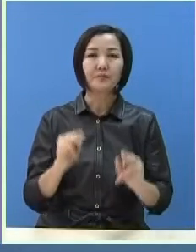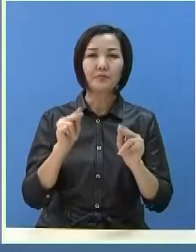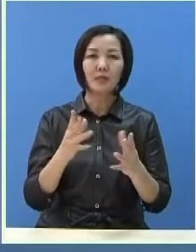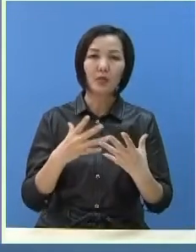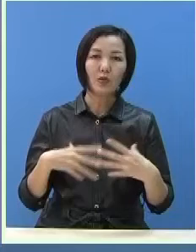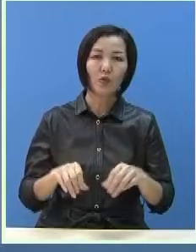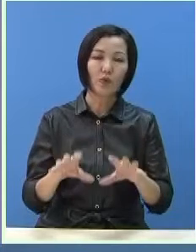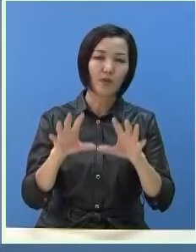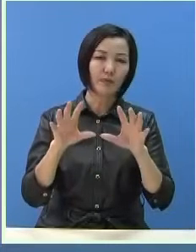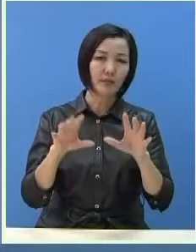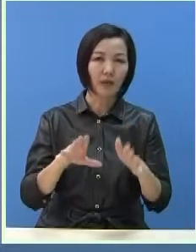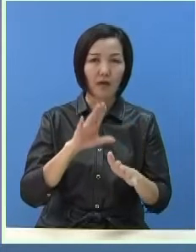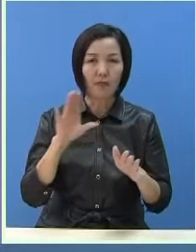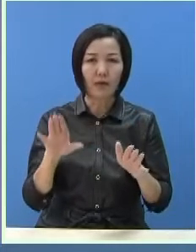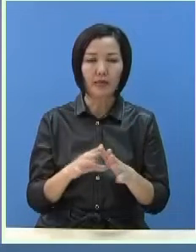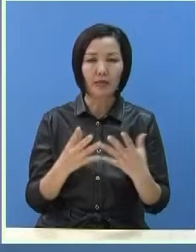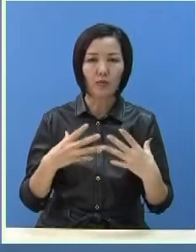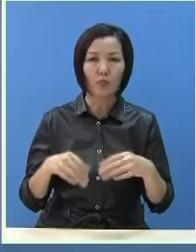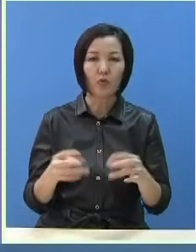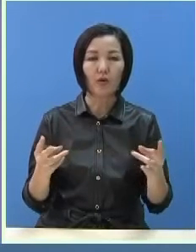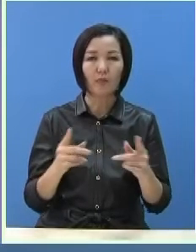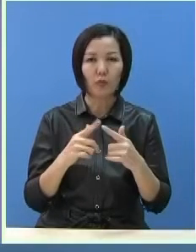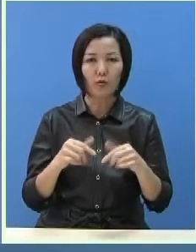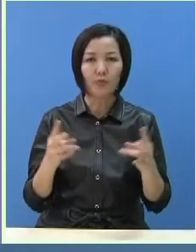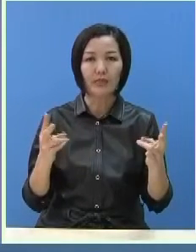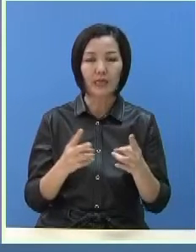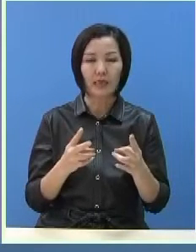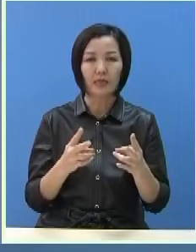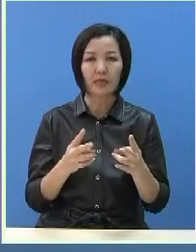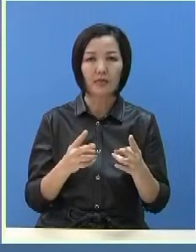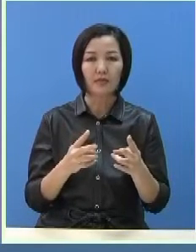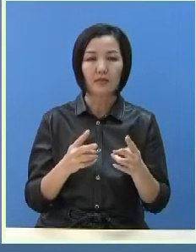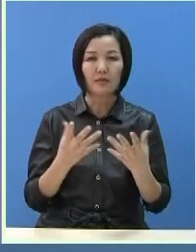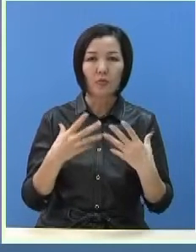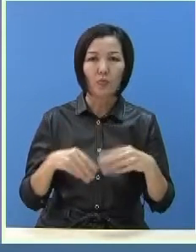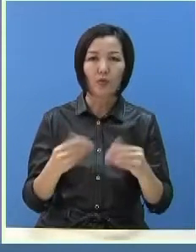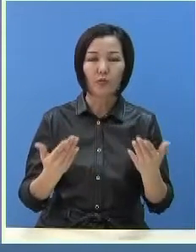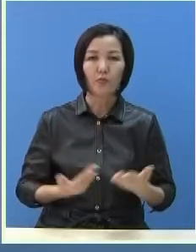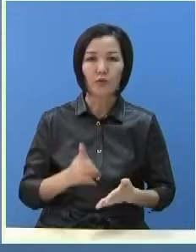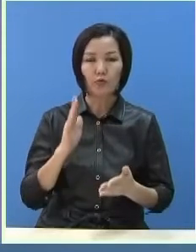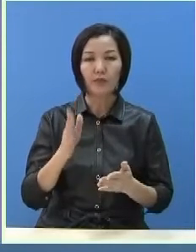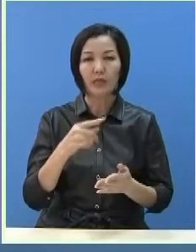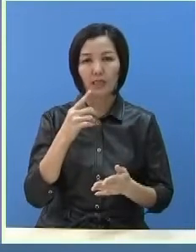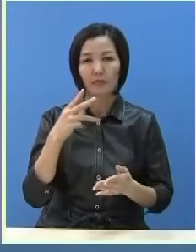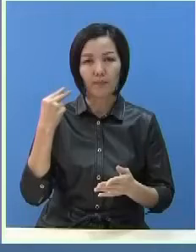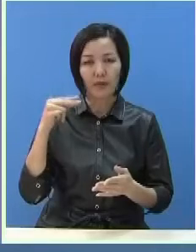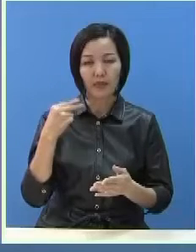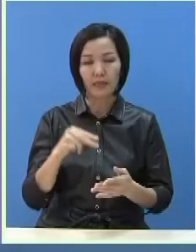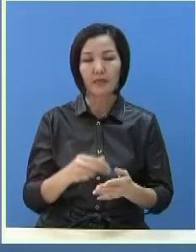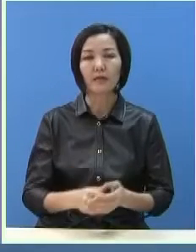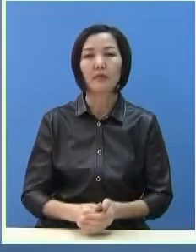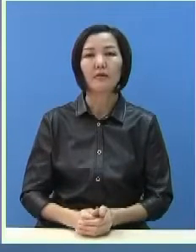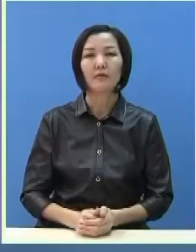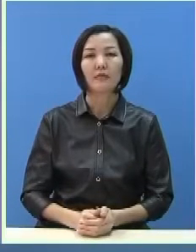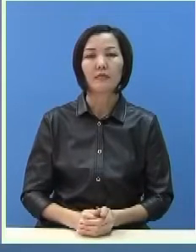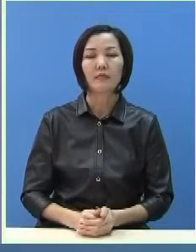заң үстемдік ететін қоғам құруымыз керек. Біз сондай қоғамда өмір сүруіміз керек, деді президент. Бірақ